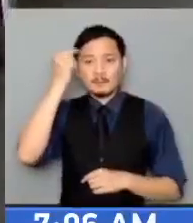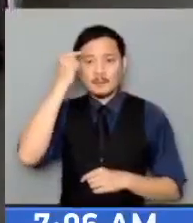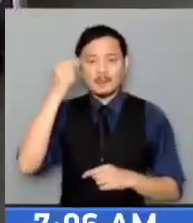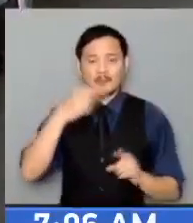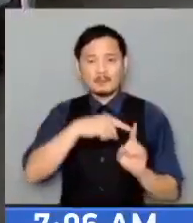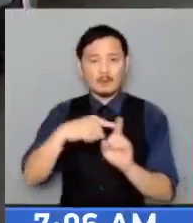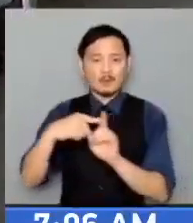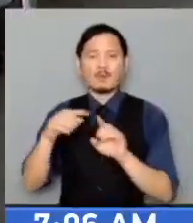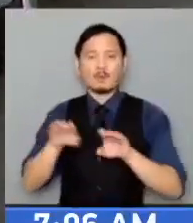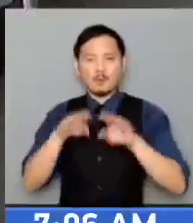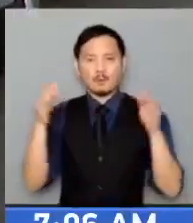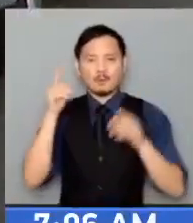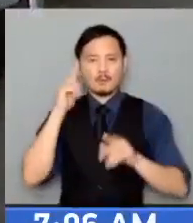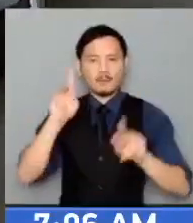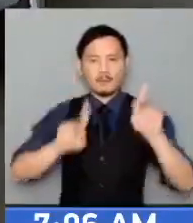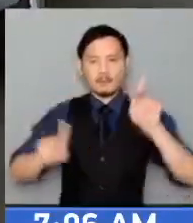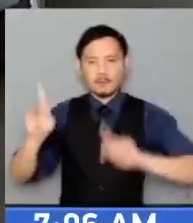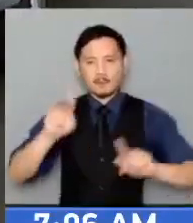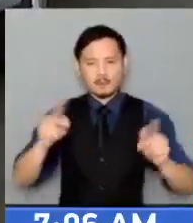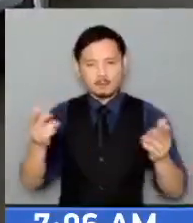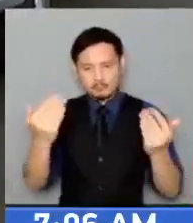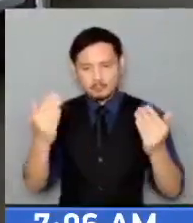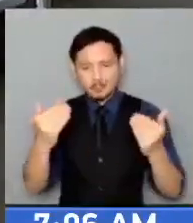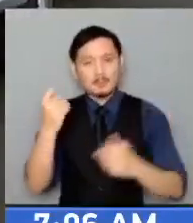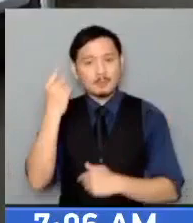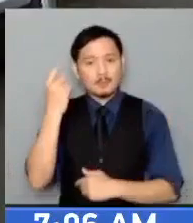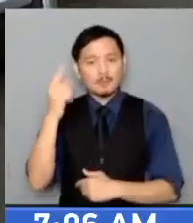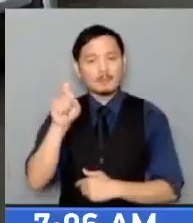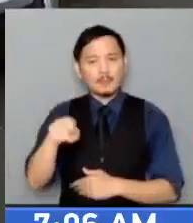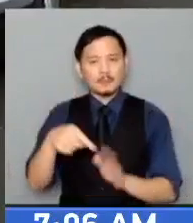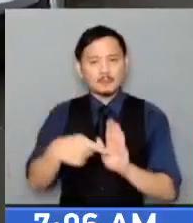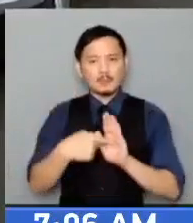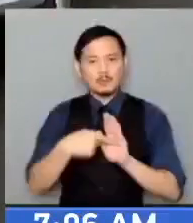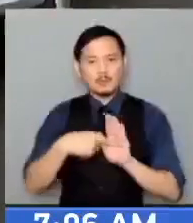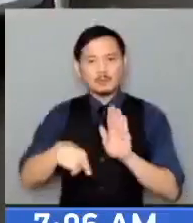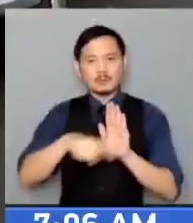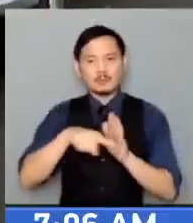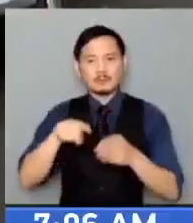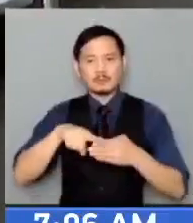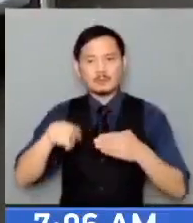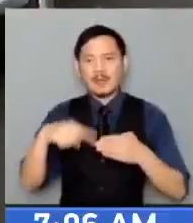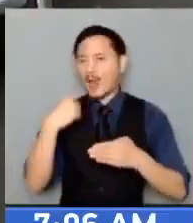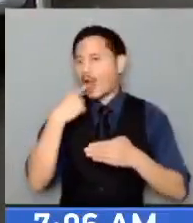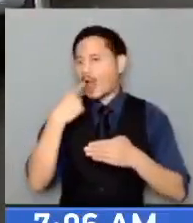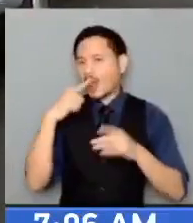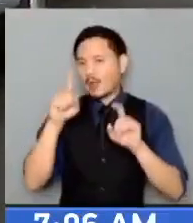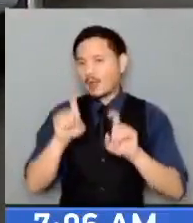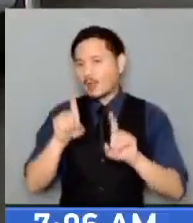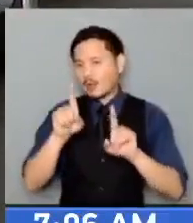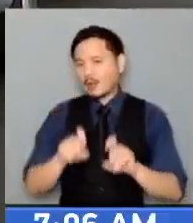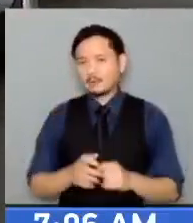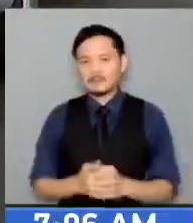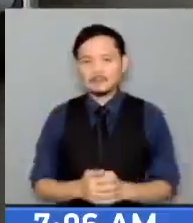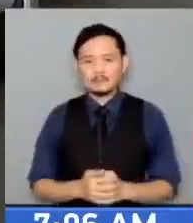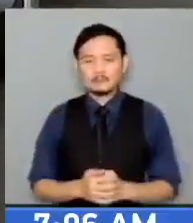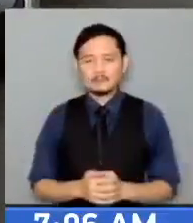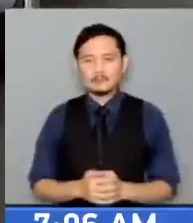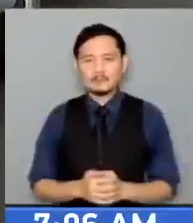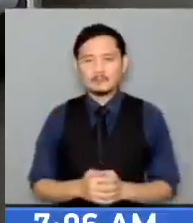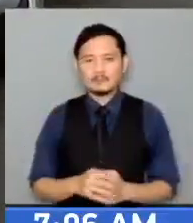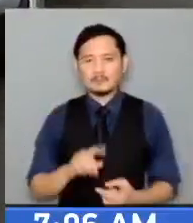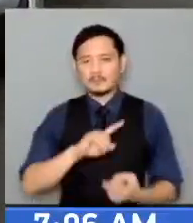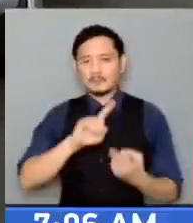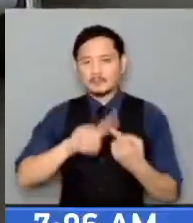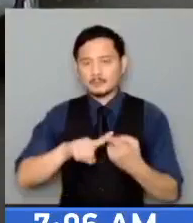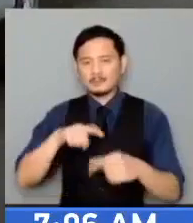negative RT-PCR test result dito sa may bungad, sa may entrance ng Libingan ng mga bayani. Hanggang alas 9 lamang pwedeng